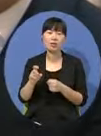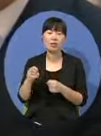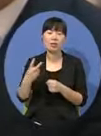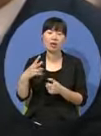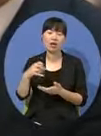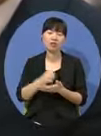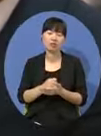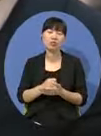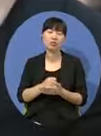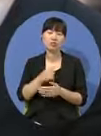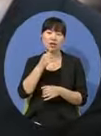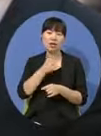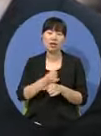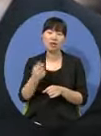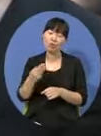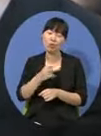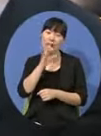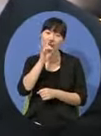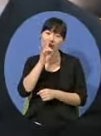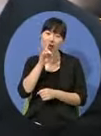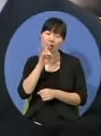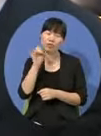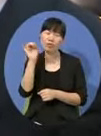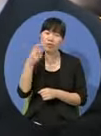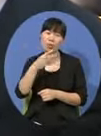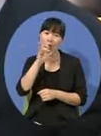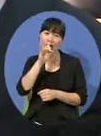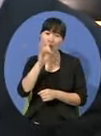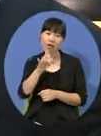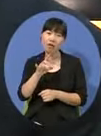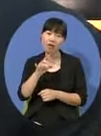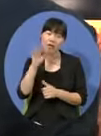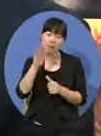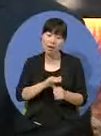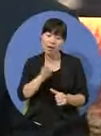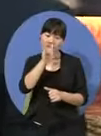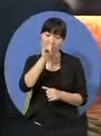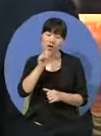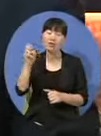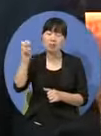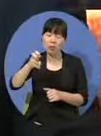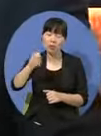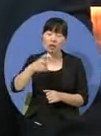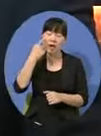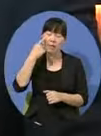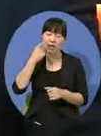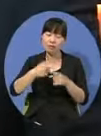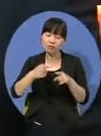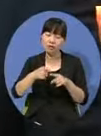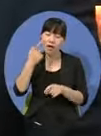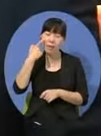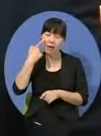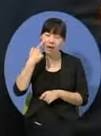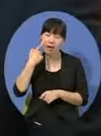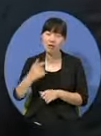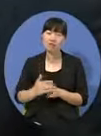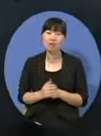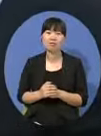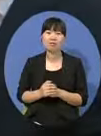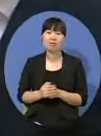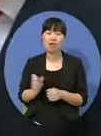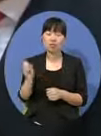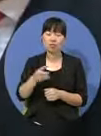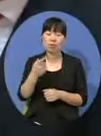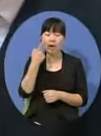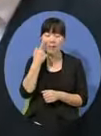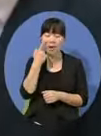나가. 그럼 또 안 돼. 또 안 돼. 그럼 또 와, 가지고 와. 또 분석을 해. 또